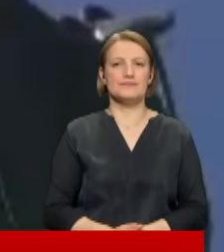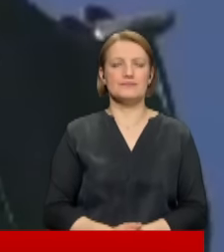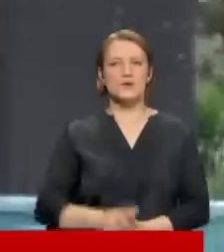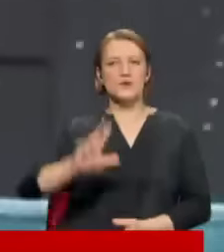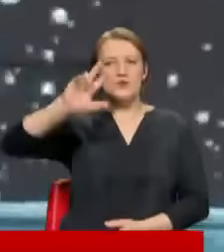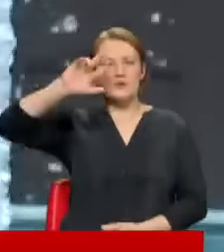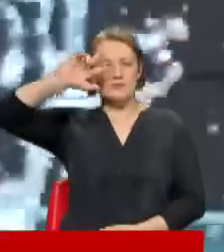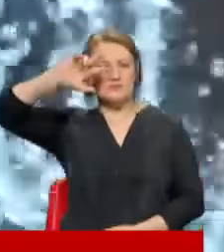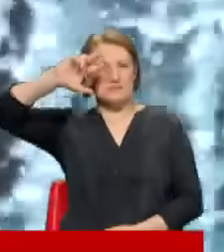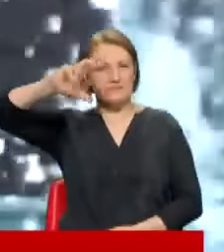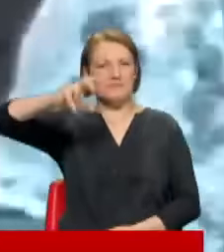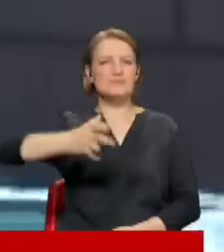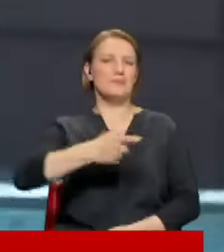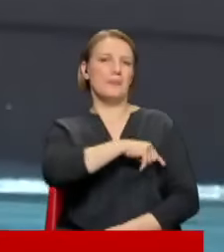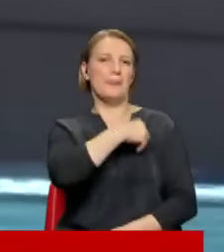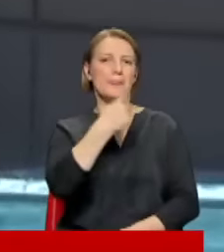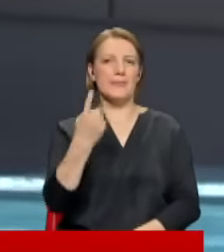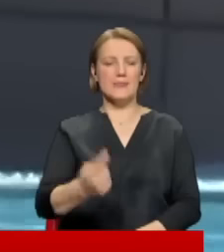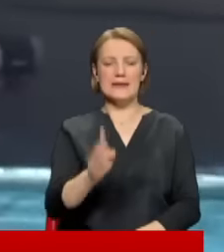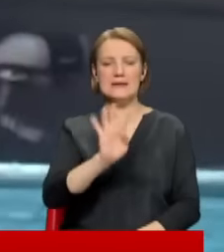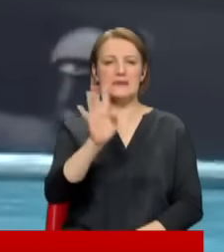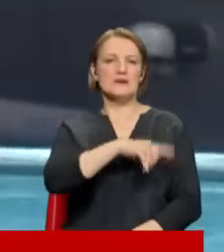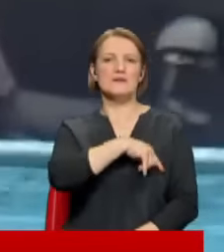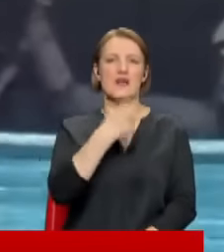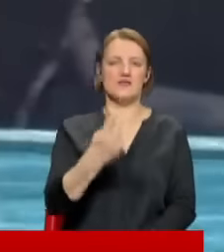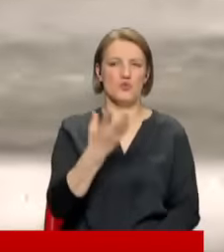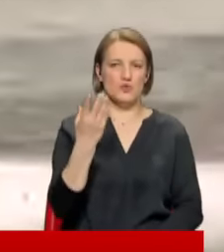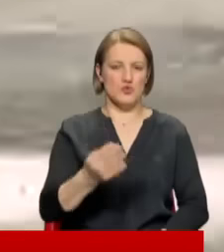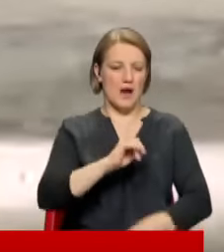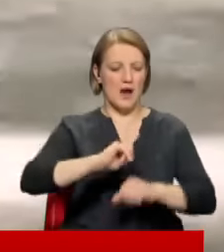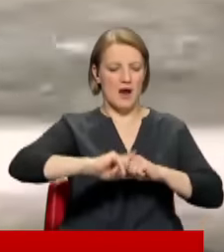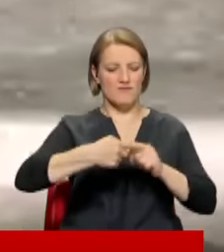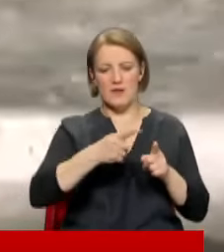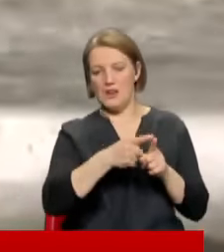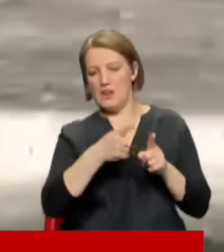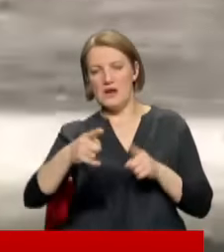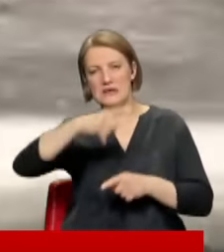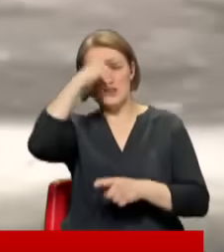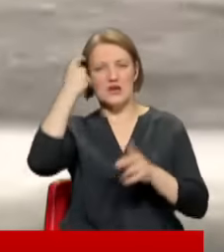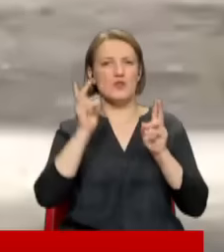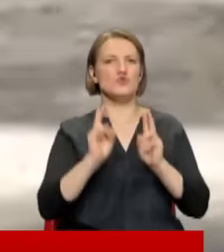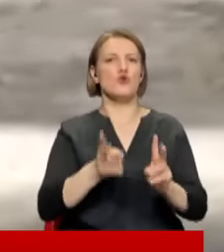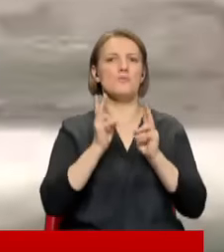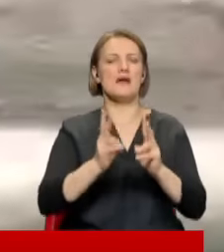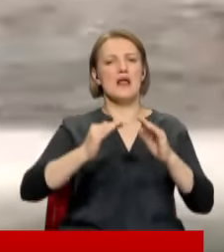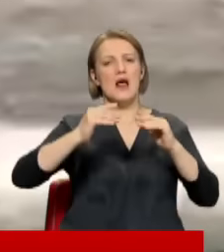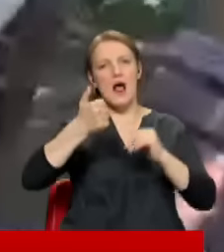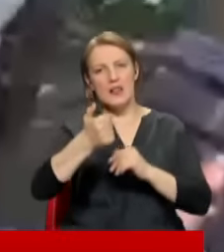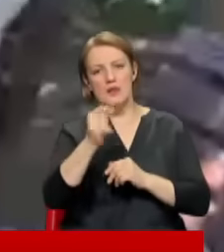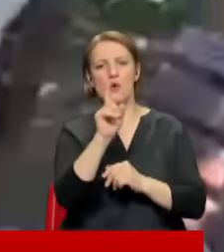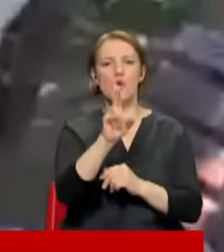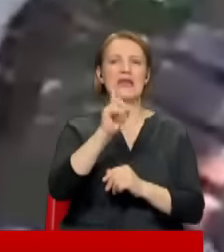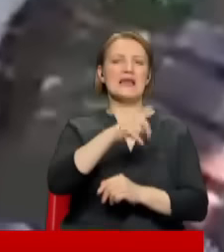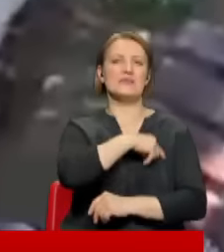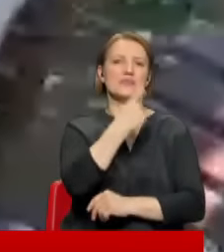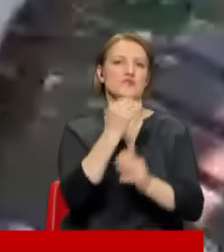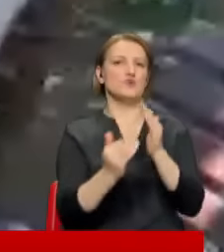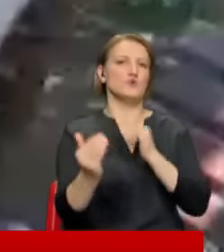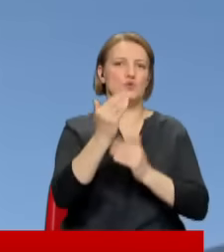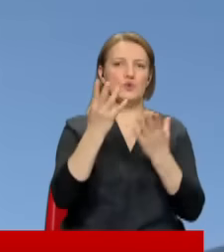Güneş yakıp kavuracak, termometreler 40 dereceleri görecek. Hafta boyunca sıcaklık mevsim normallerinin 6 ile 12 derece